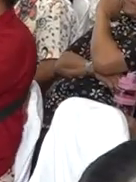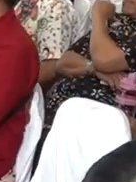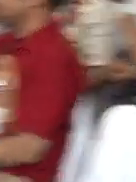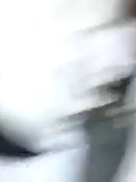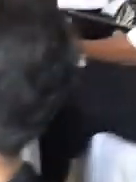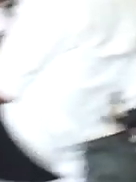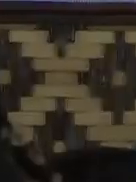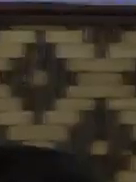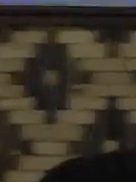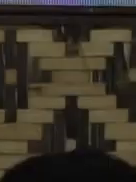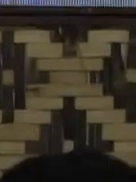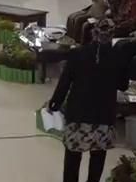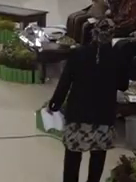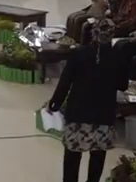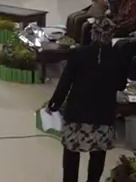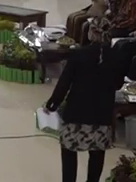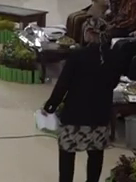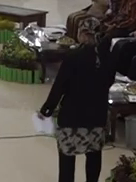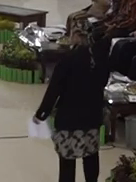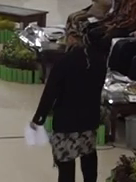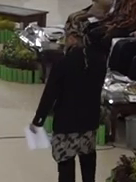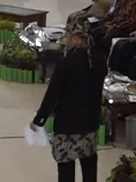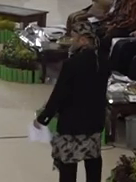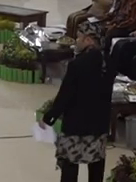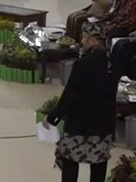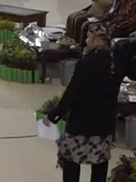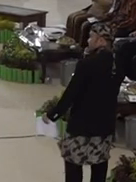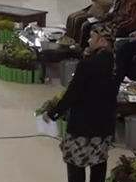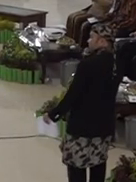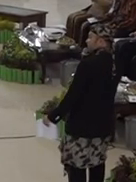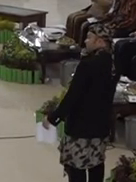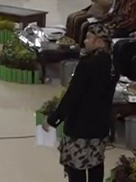Nggih. Oh, tapi desa. Okay. Nggih, desa. Silakan.